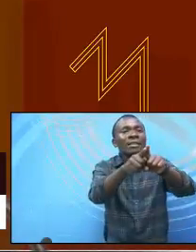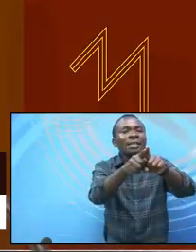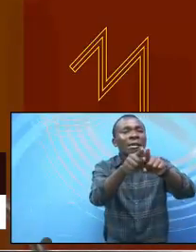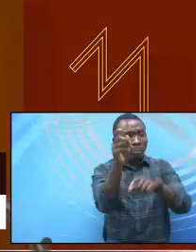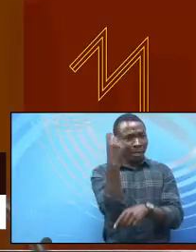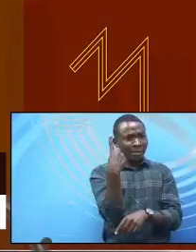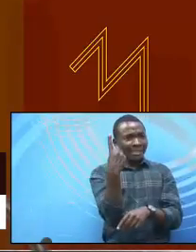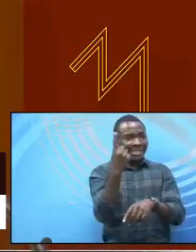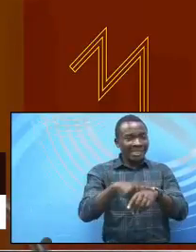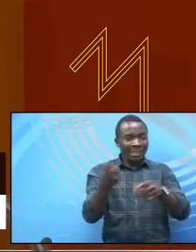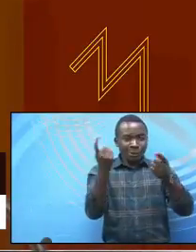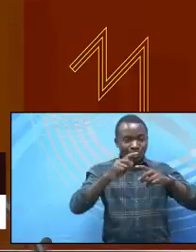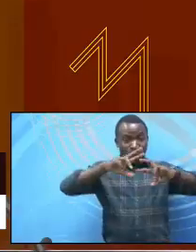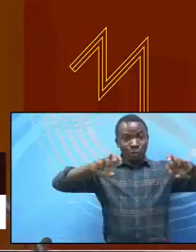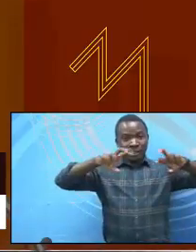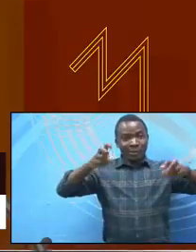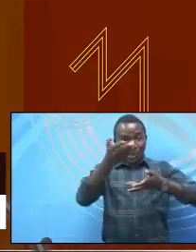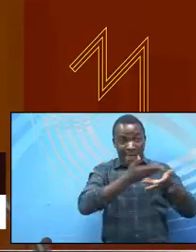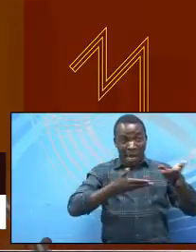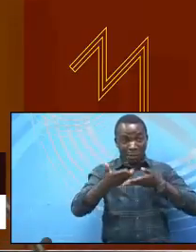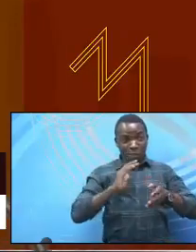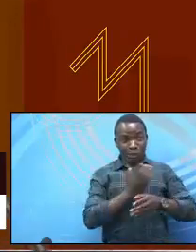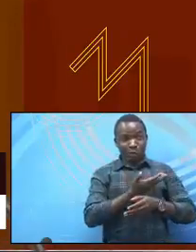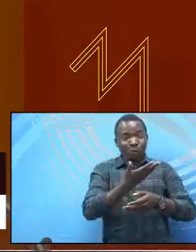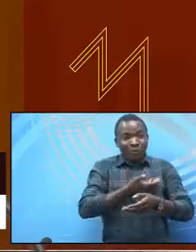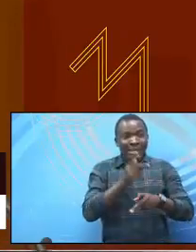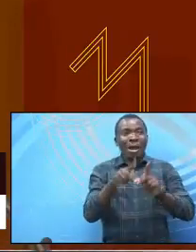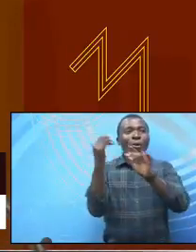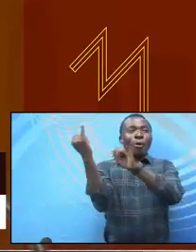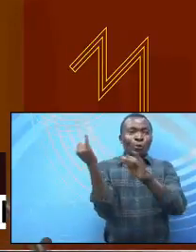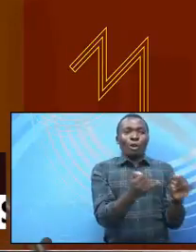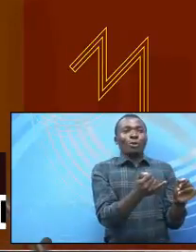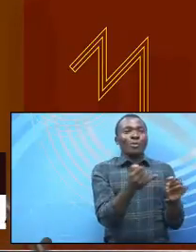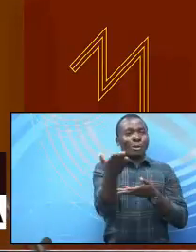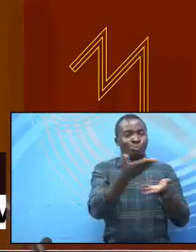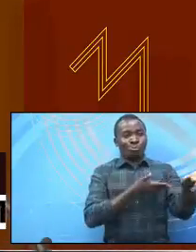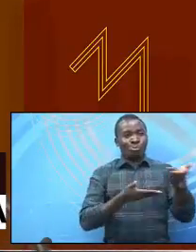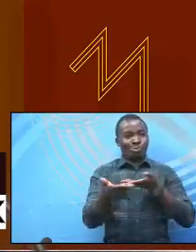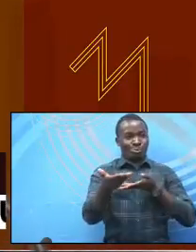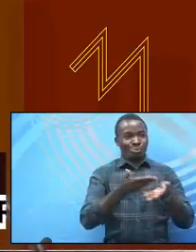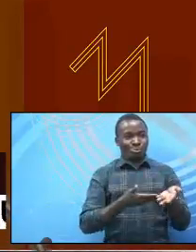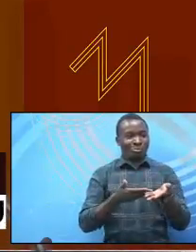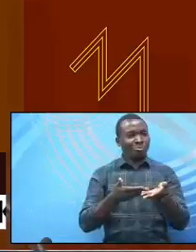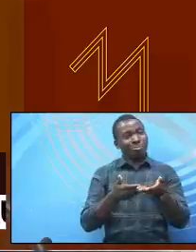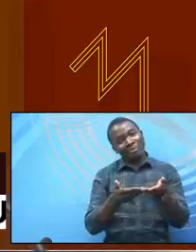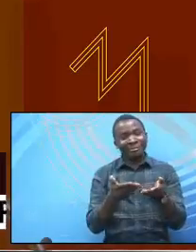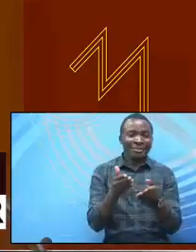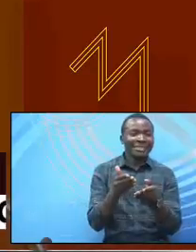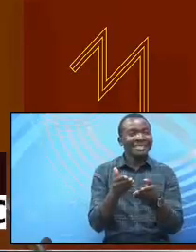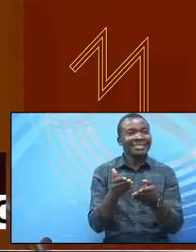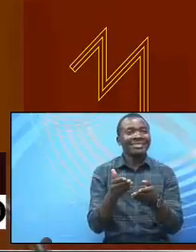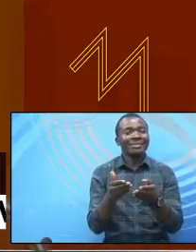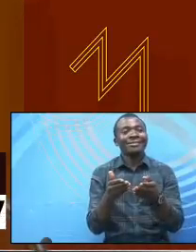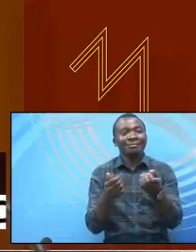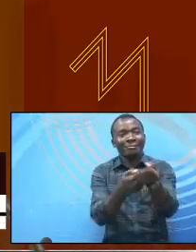murabizi iyo tujya gusesengura mu kiganiro cyacu ukuri kuri hoto dufite abantu twatumiye kugira ngo tubiganireho tugende twunganirana